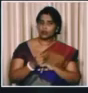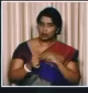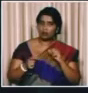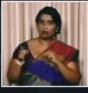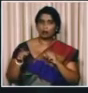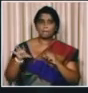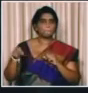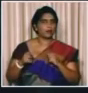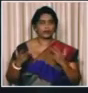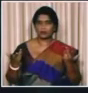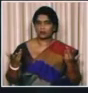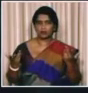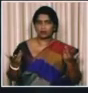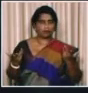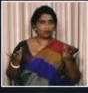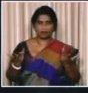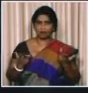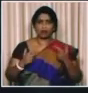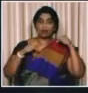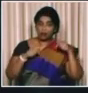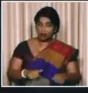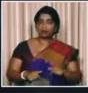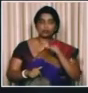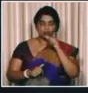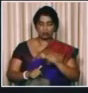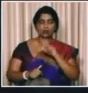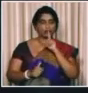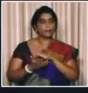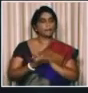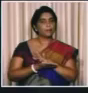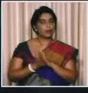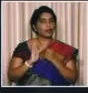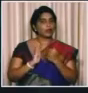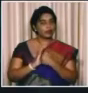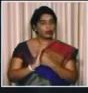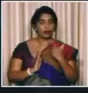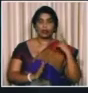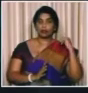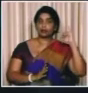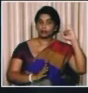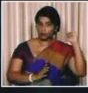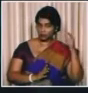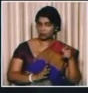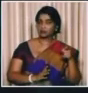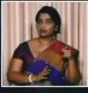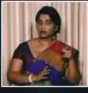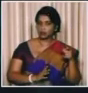ලේකම්වරයාගේ විභාවිතාවක් නැහැ කියලා මට දැනුණදී මම අදත් අහන්නේ පැහැදිලි කරන්න නැගරහිටපු ආඥාපති අරුණ ජයසේකරත් ඔහුගේ